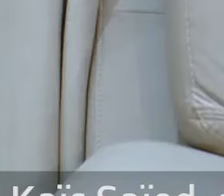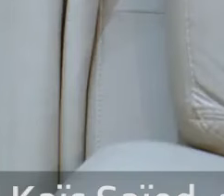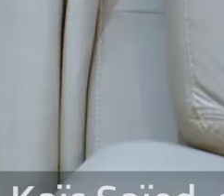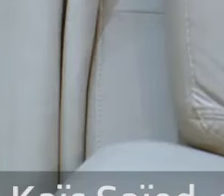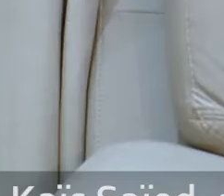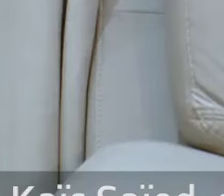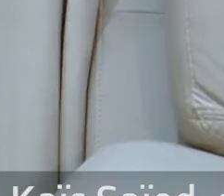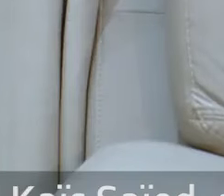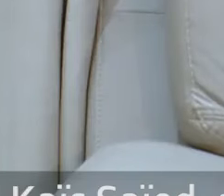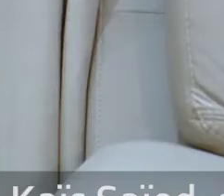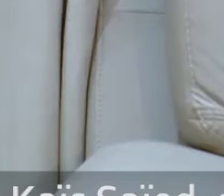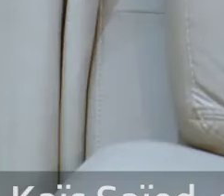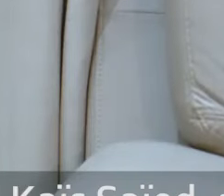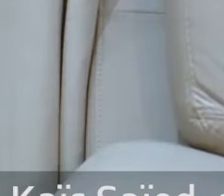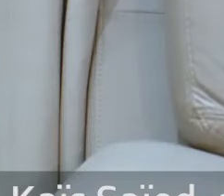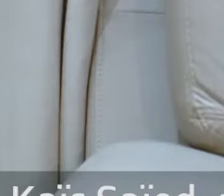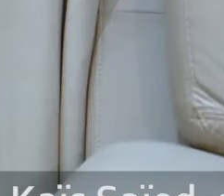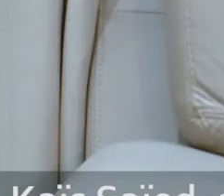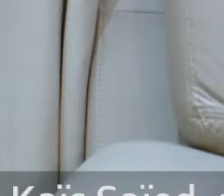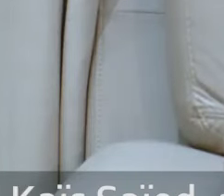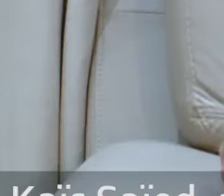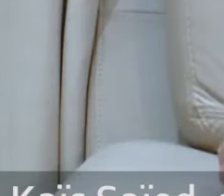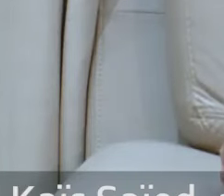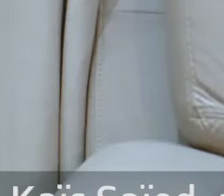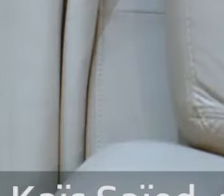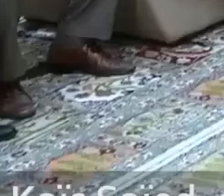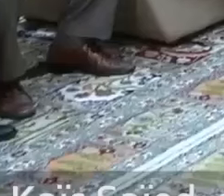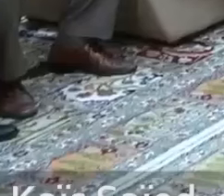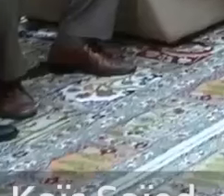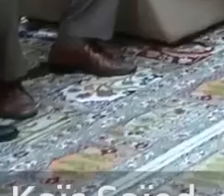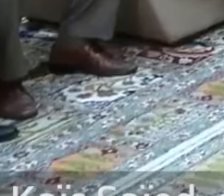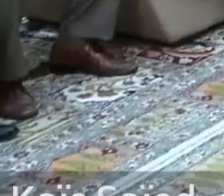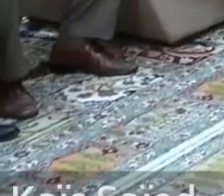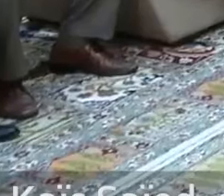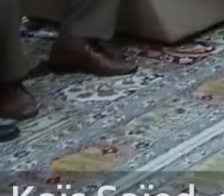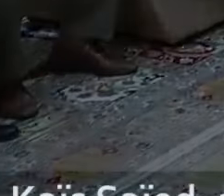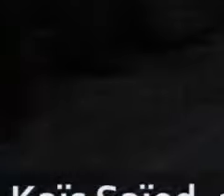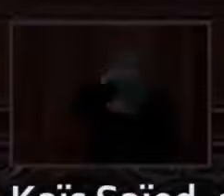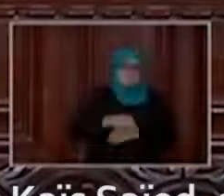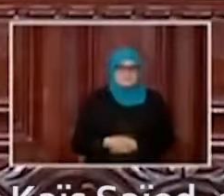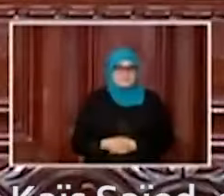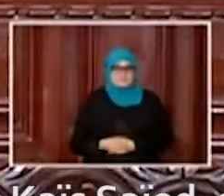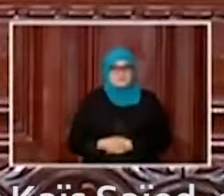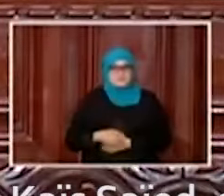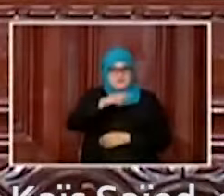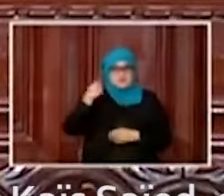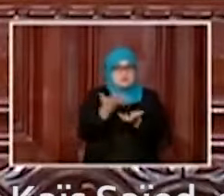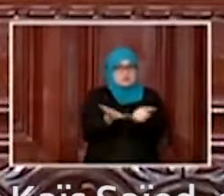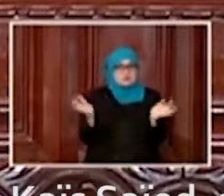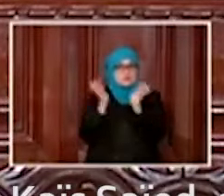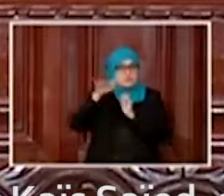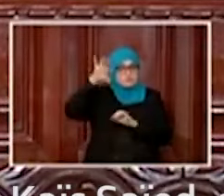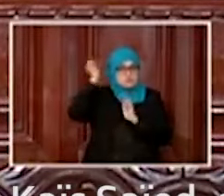بقوة التونسيين وبسيادة التونسيين، لا مجال وأن نتركهم يعبثوا بالدولة التونسية. لم يكتفي الشعب